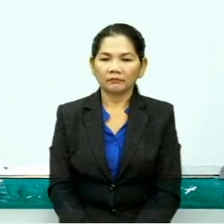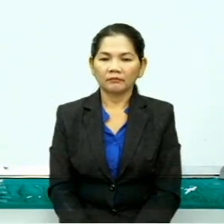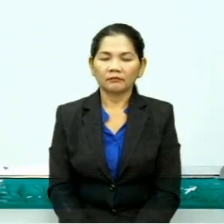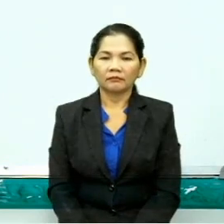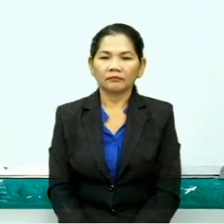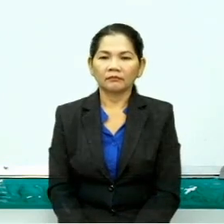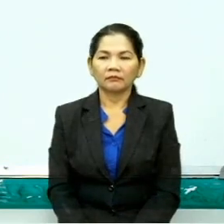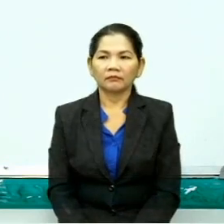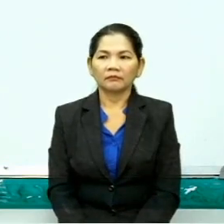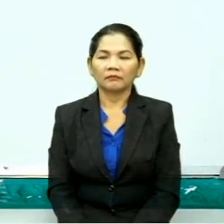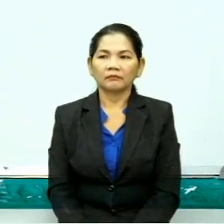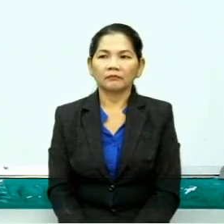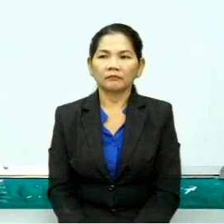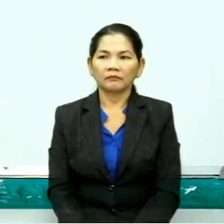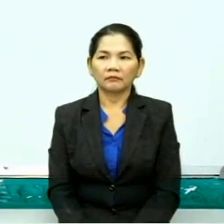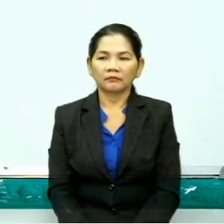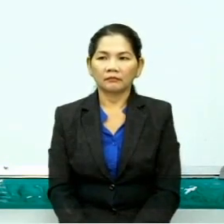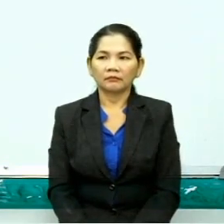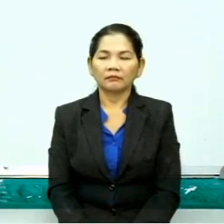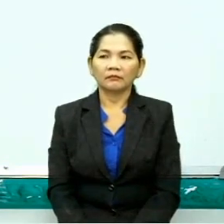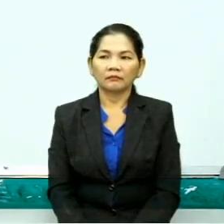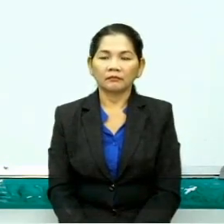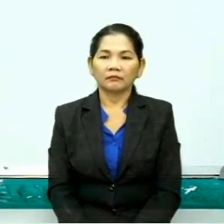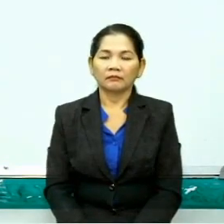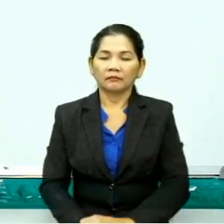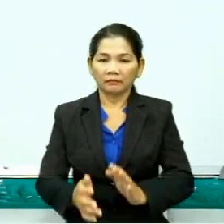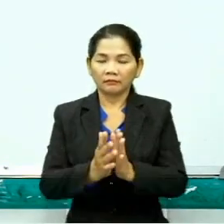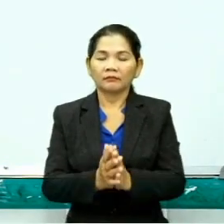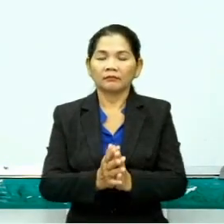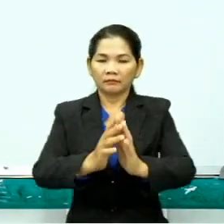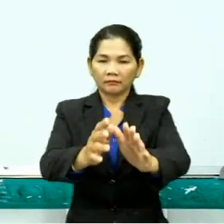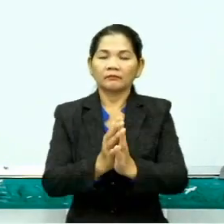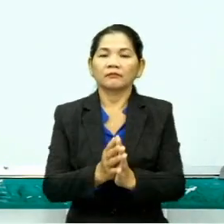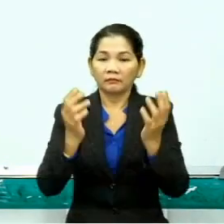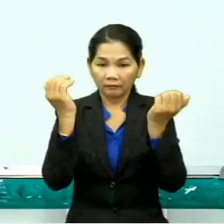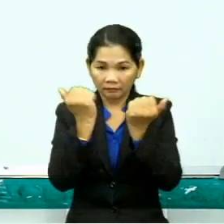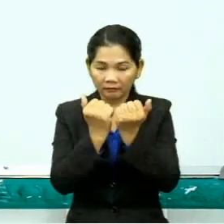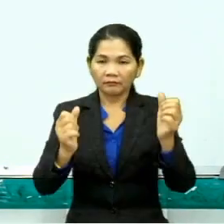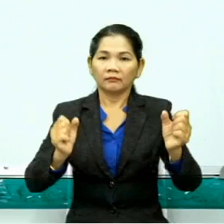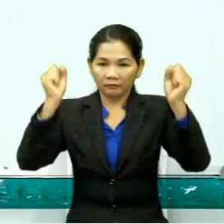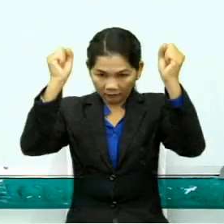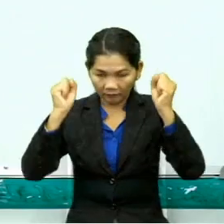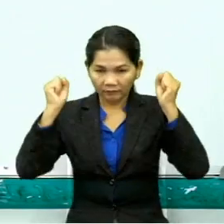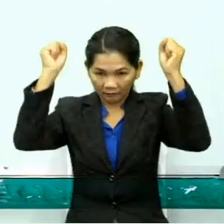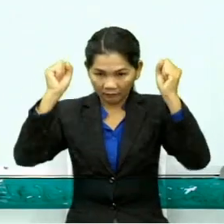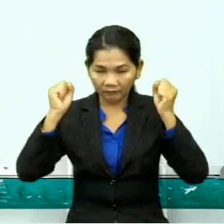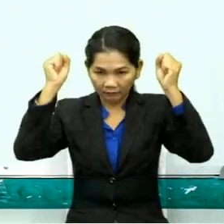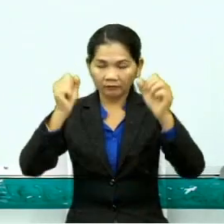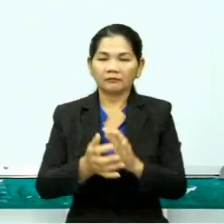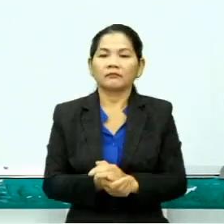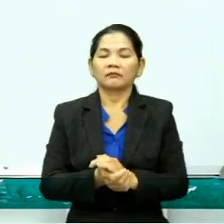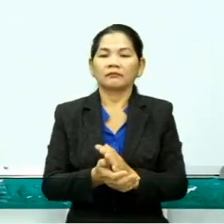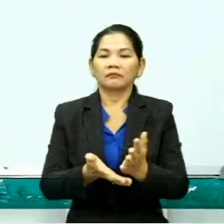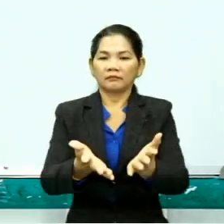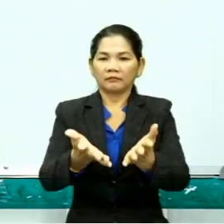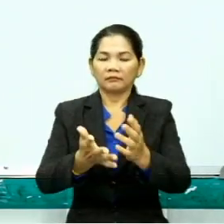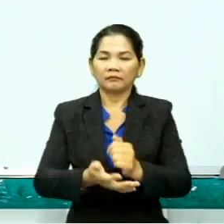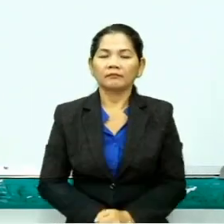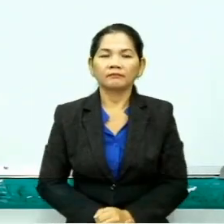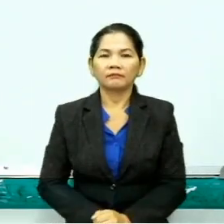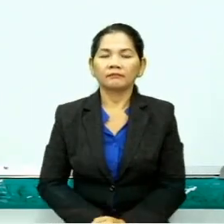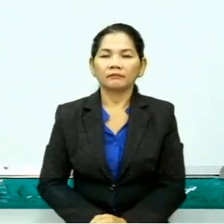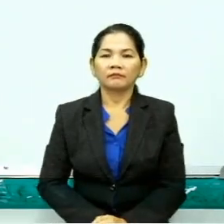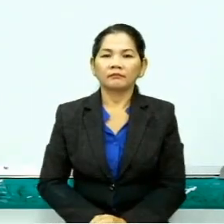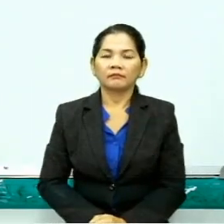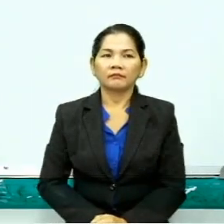thế này nhé cha chẳng dương chưa là bài lùm hạt pra là con nhé chẳng con tặng ác này con cho rum thôi chùm mùi nhạc rù tặng ác này nó